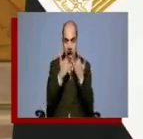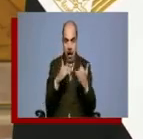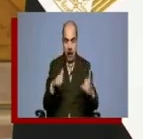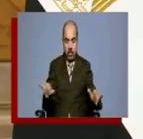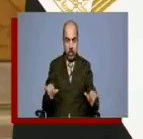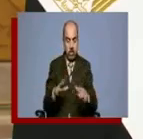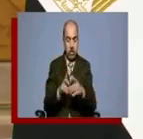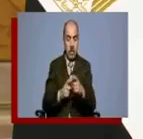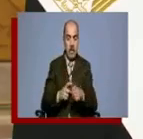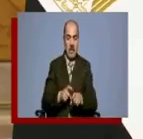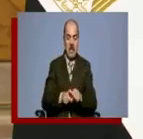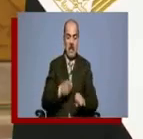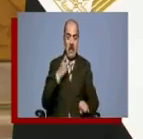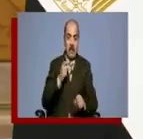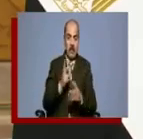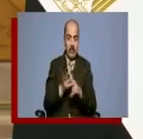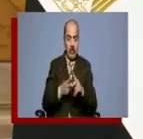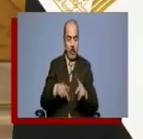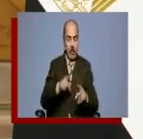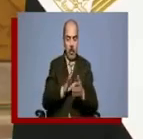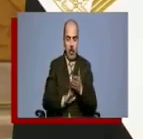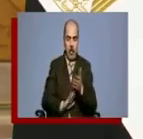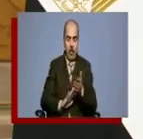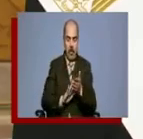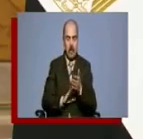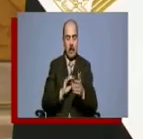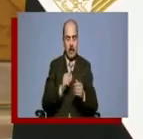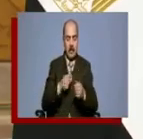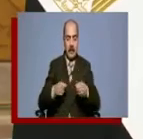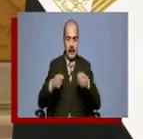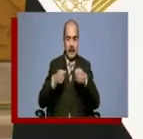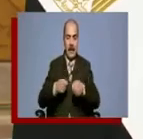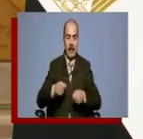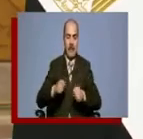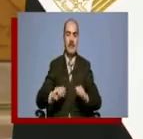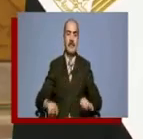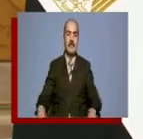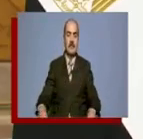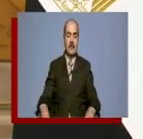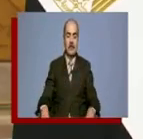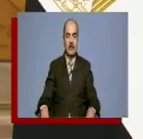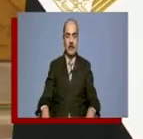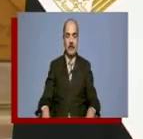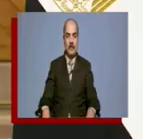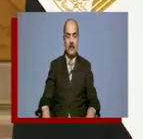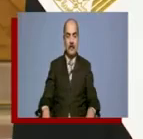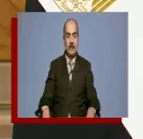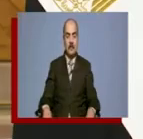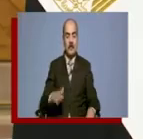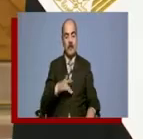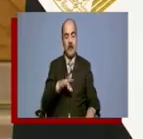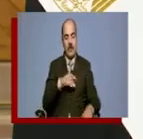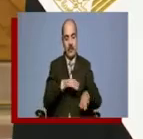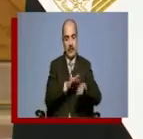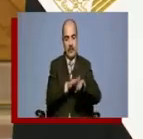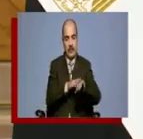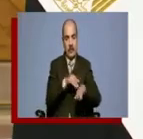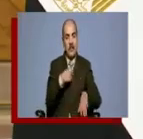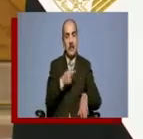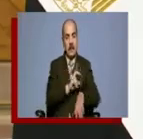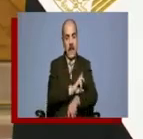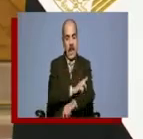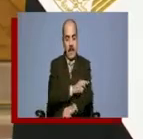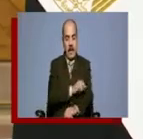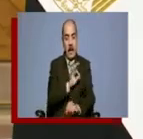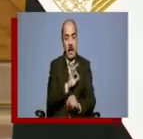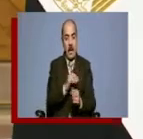وبالتالي ادارته للقصه اداره مختلفه وهذا من كرم ربنا علينا ان هو موجود في هذه المرحله ك وخلي بالك برض عشان برض ما